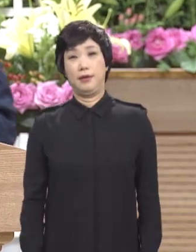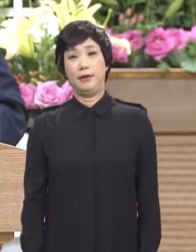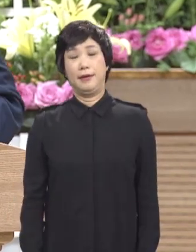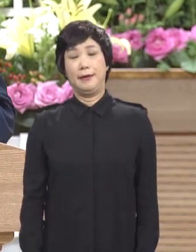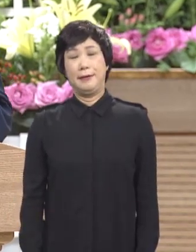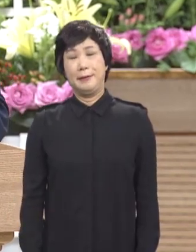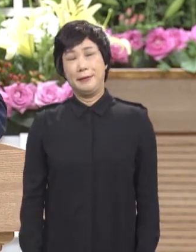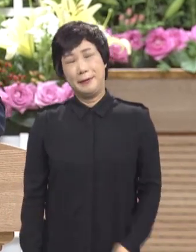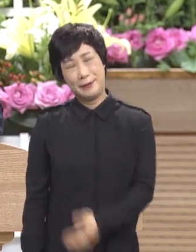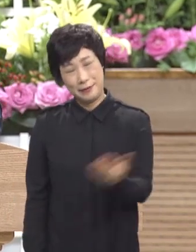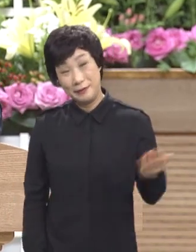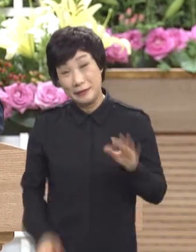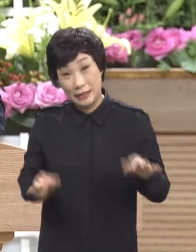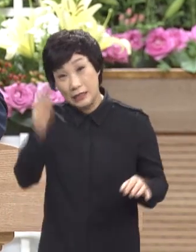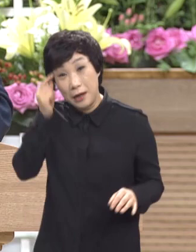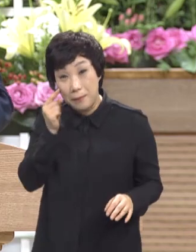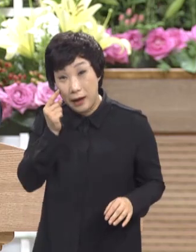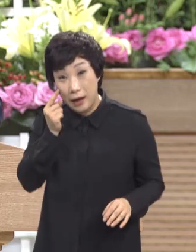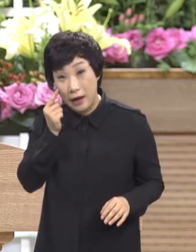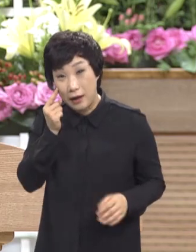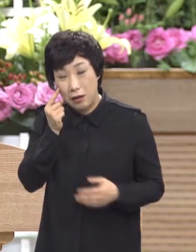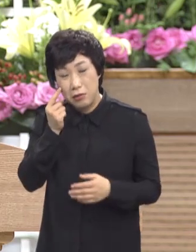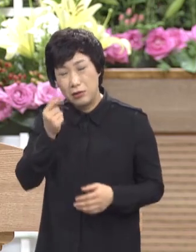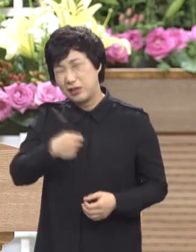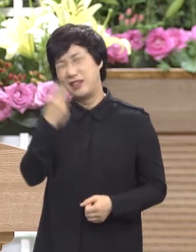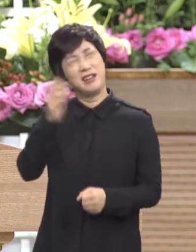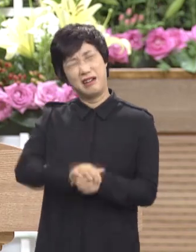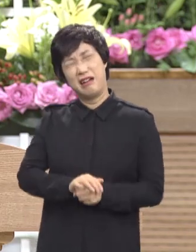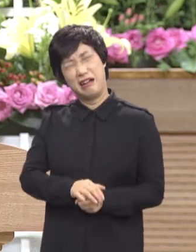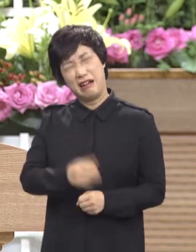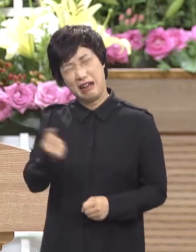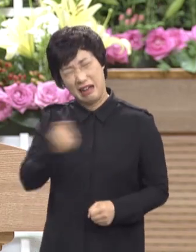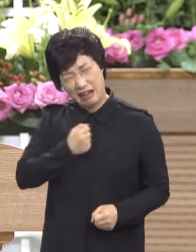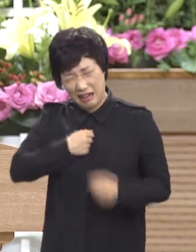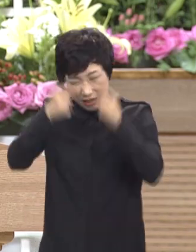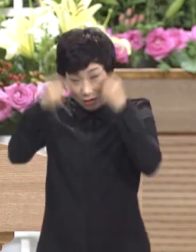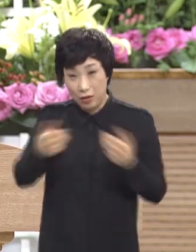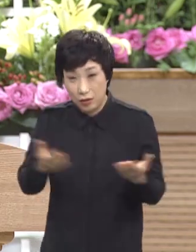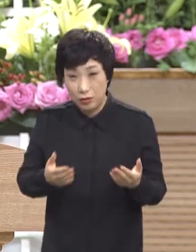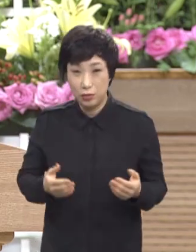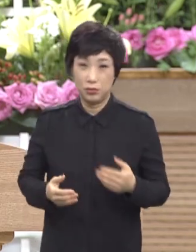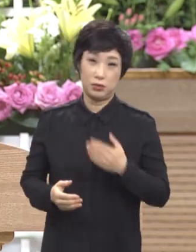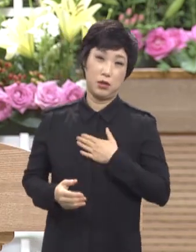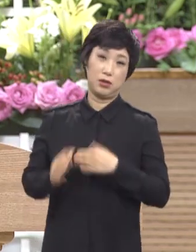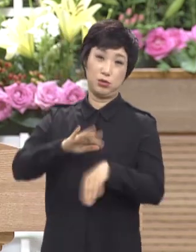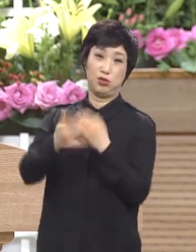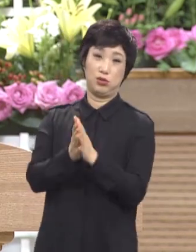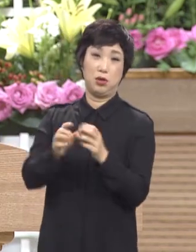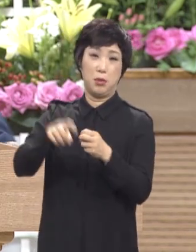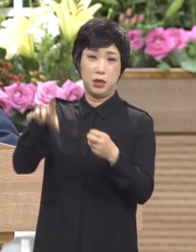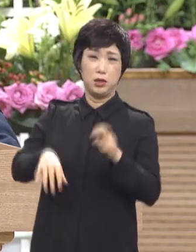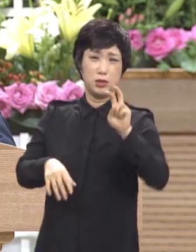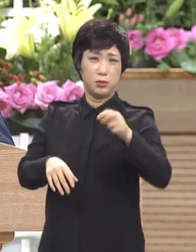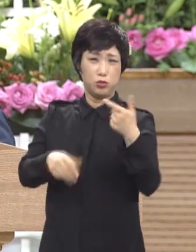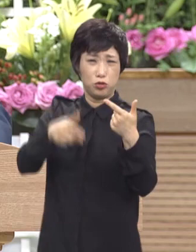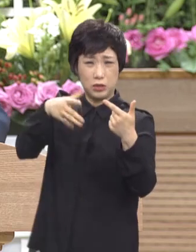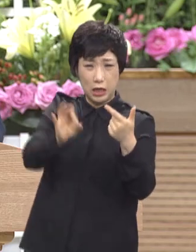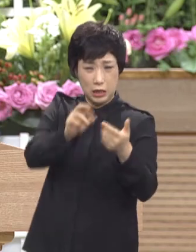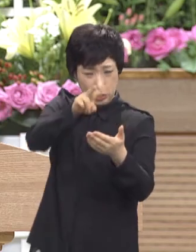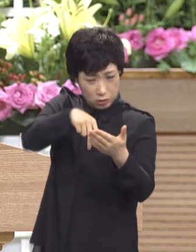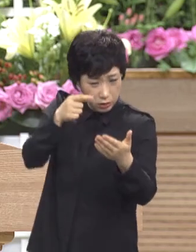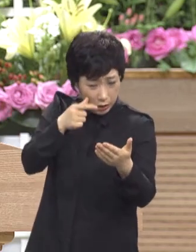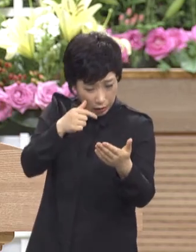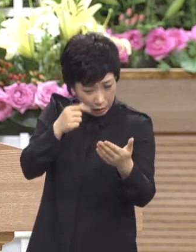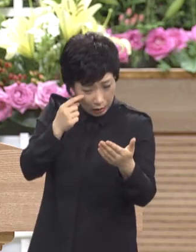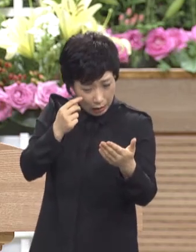이 깊이 생각하면 이 통곡 아니겠죠. 저는 마태복음 26장을 읽으면서 내가